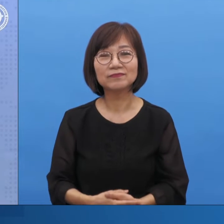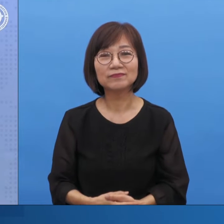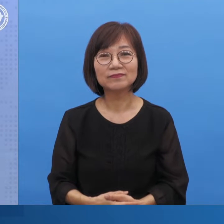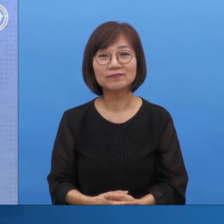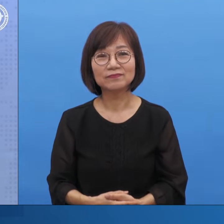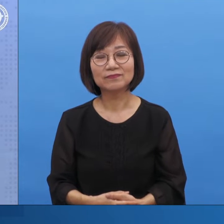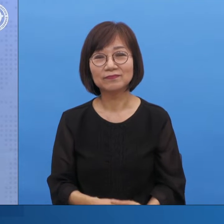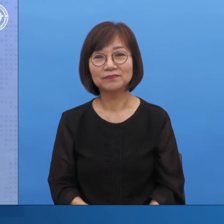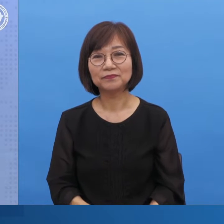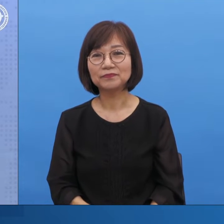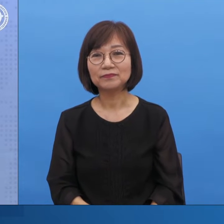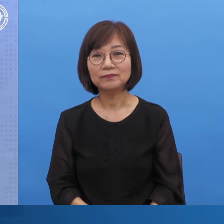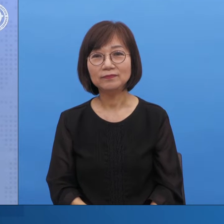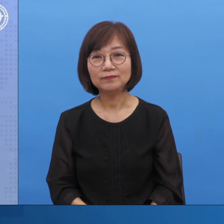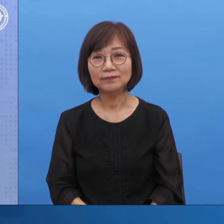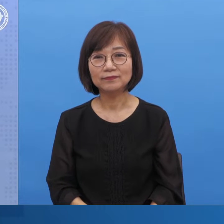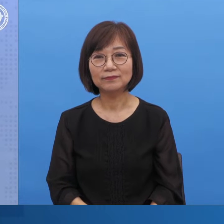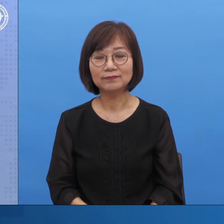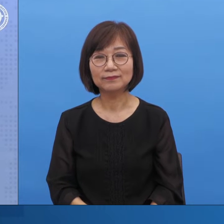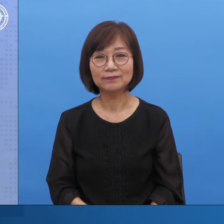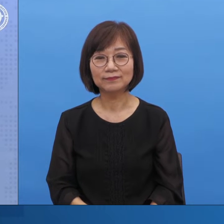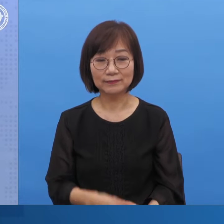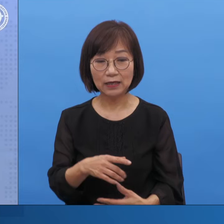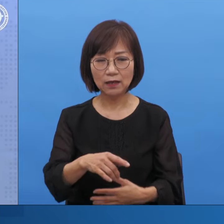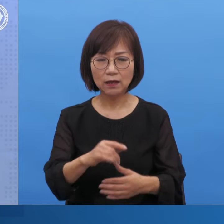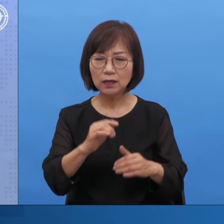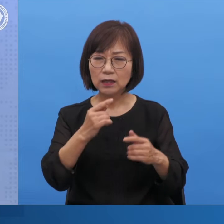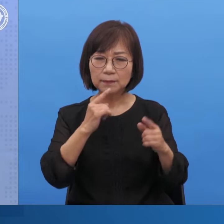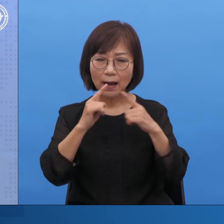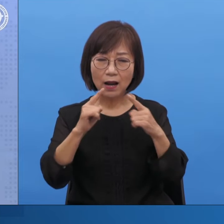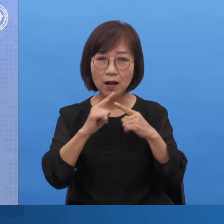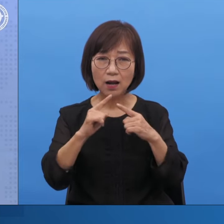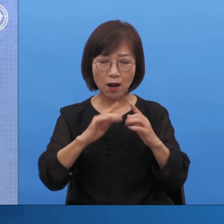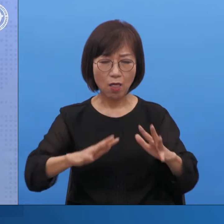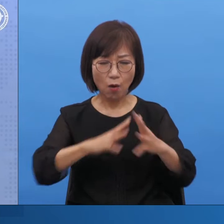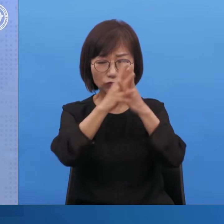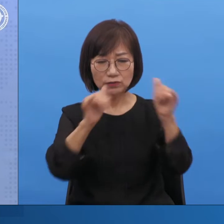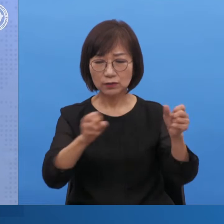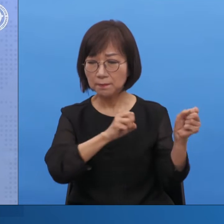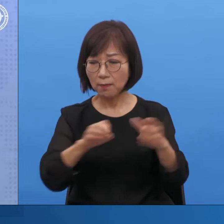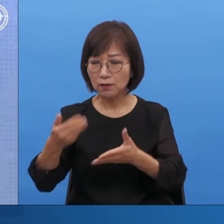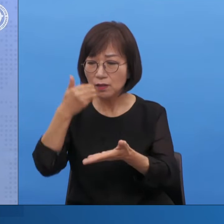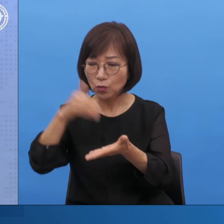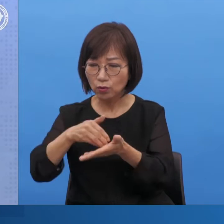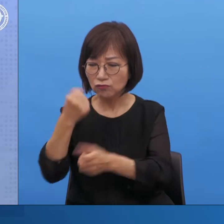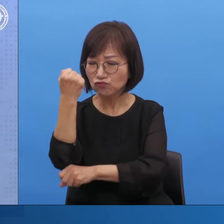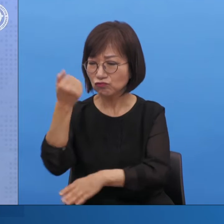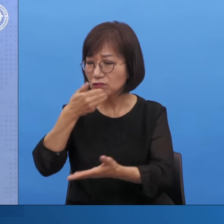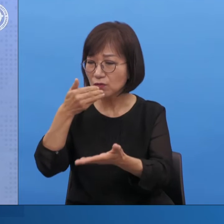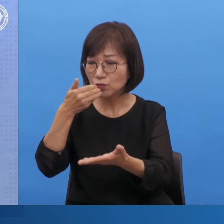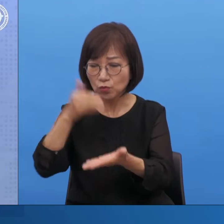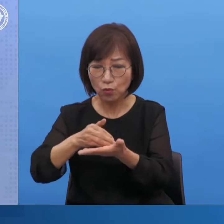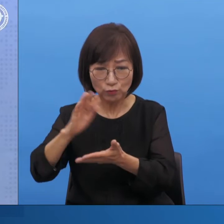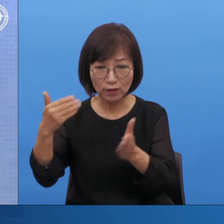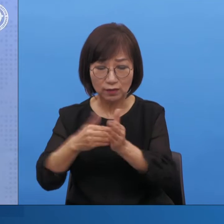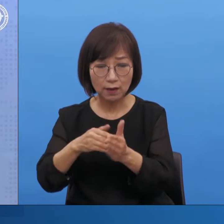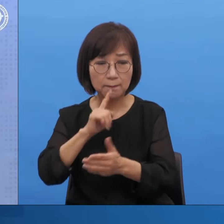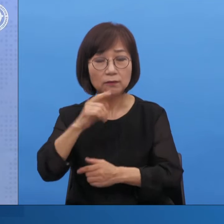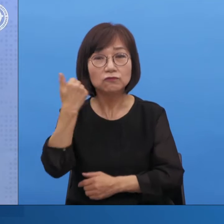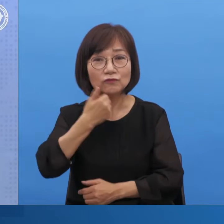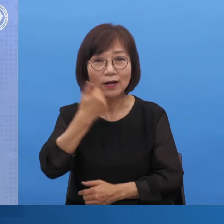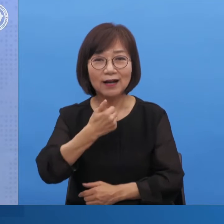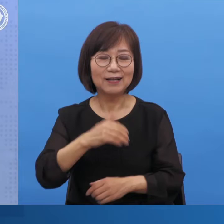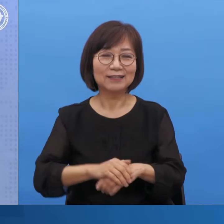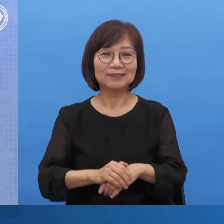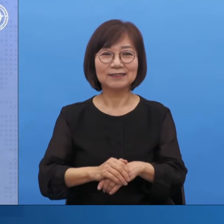왕 중의 왕인 다윗 왕이 한 말입니다. And just as you already know, it was the king of all kings, David, who spoke these words. 다윗은